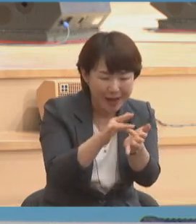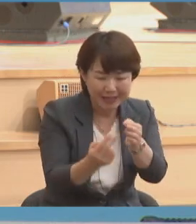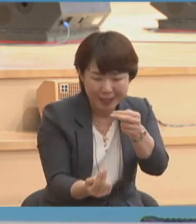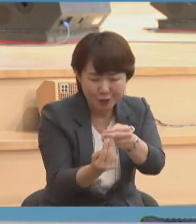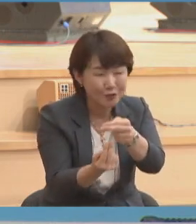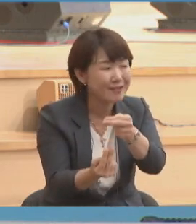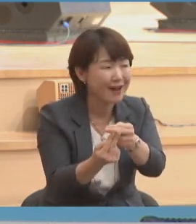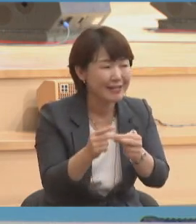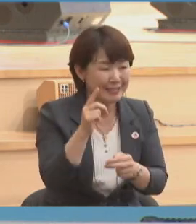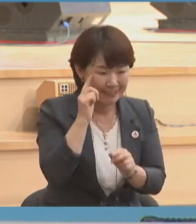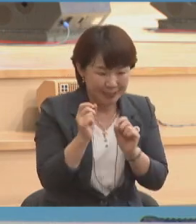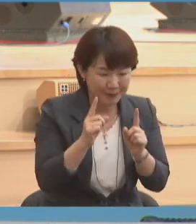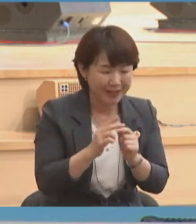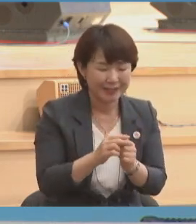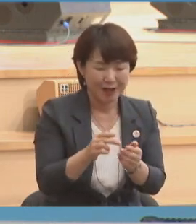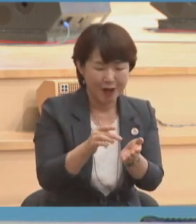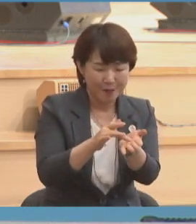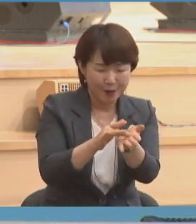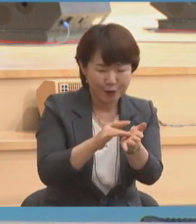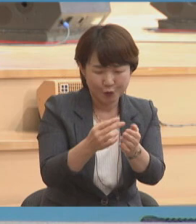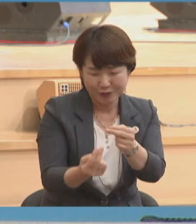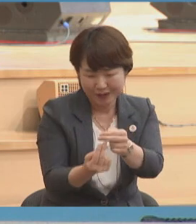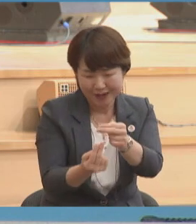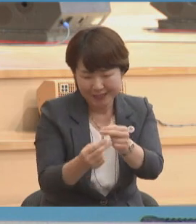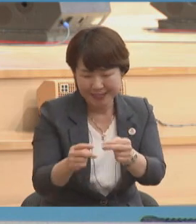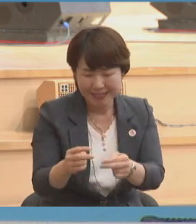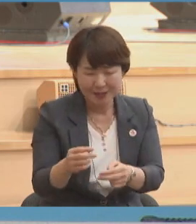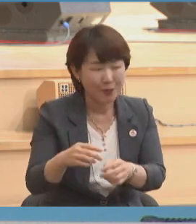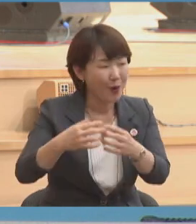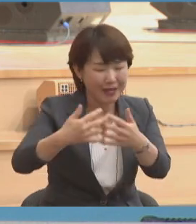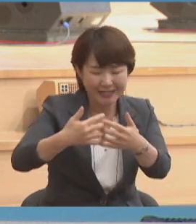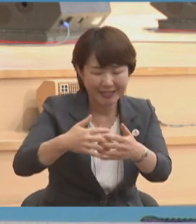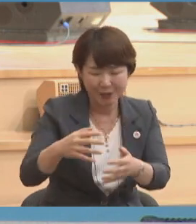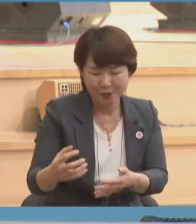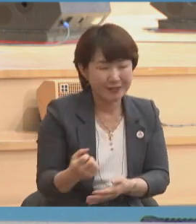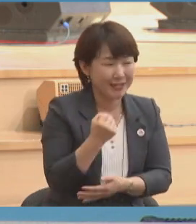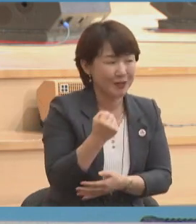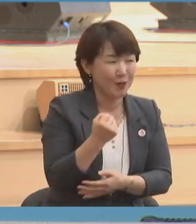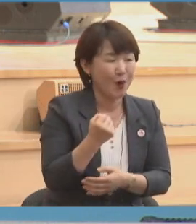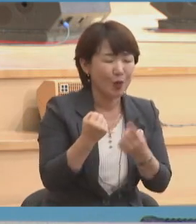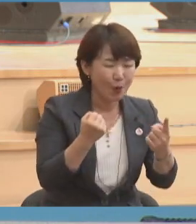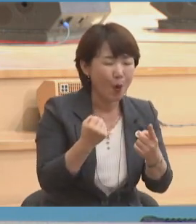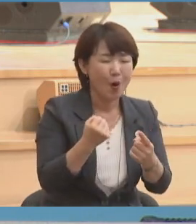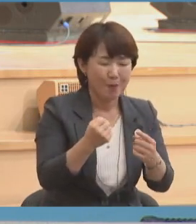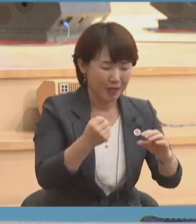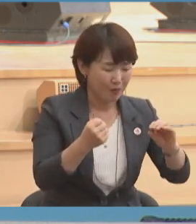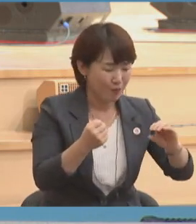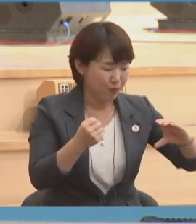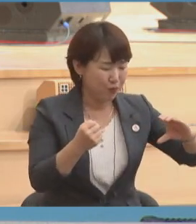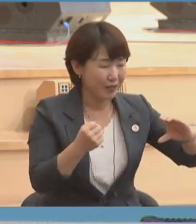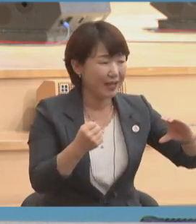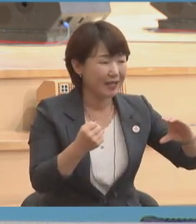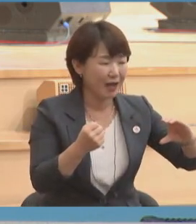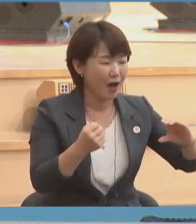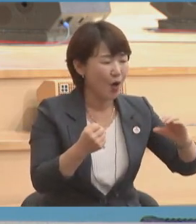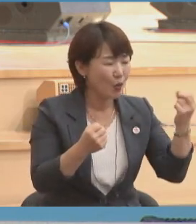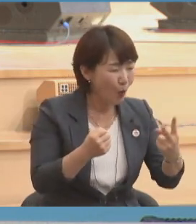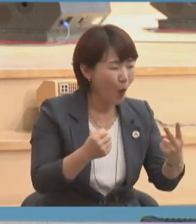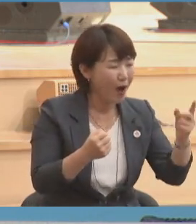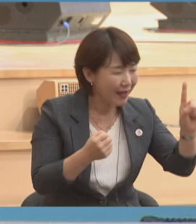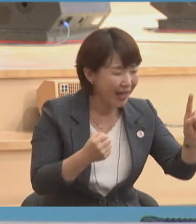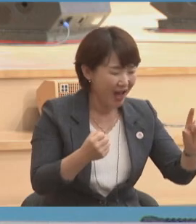그래서 충전기를 챙깁니다. 충전기는 당연히 챙기지만 거기다 막 뚜껑한 보조 배터리가